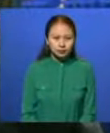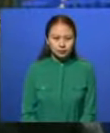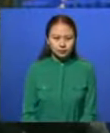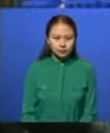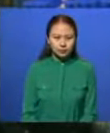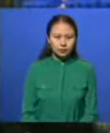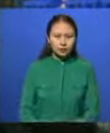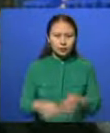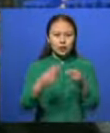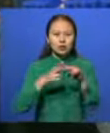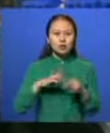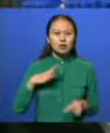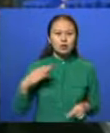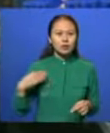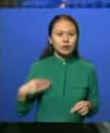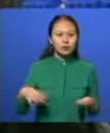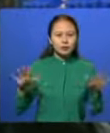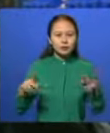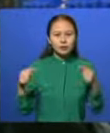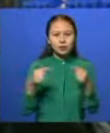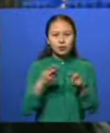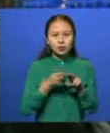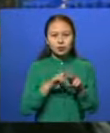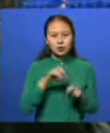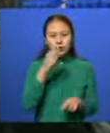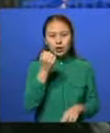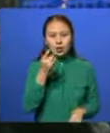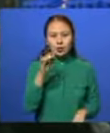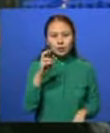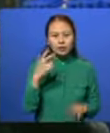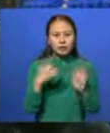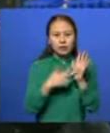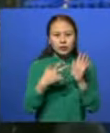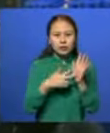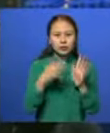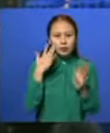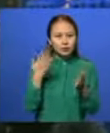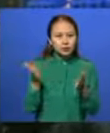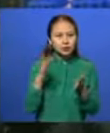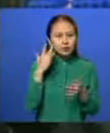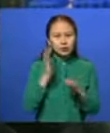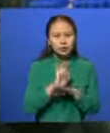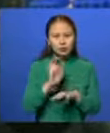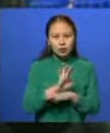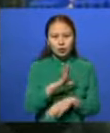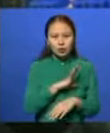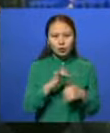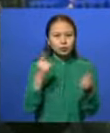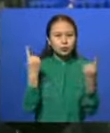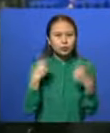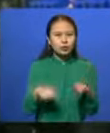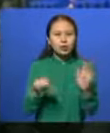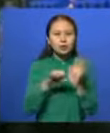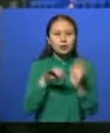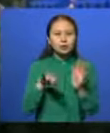жұмсалады. Әдетте біз Париждегі бір газет дүңгіршегіне Шарли Эбдоның 800 данасын тарататынбыз, ал бұл жолы мүлде өзгеше. Біз 6000